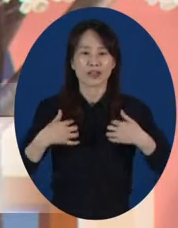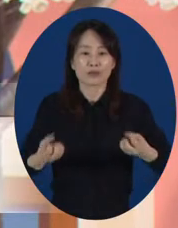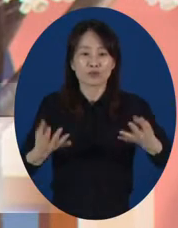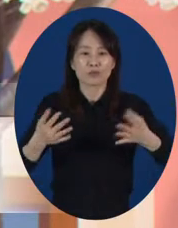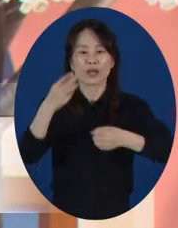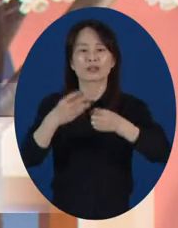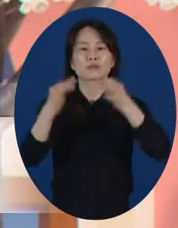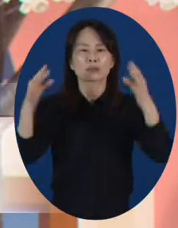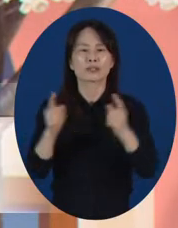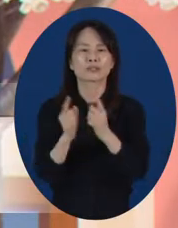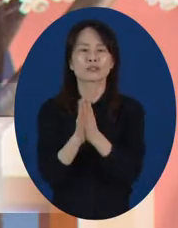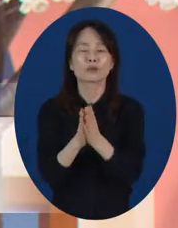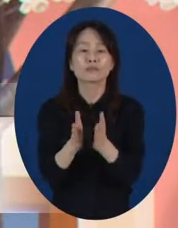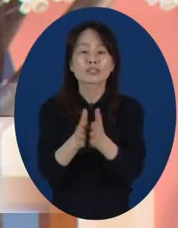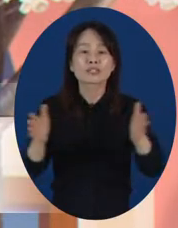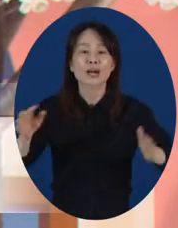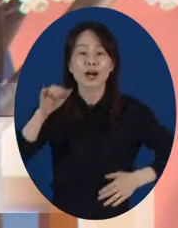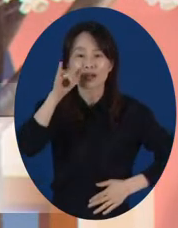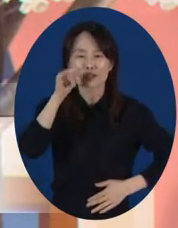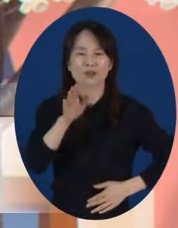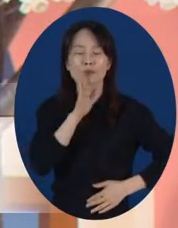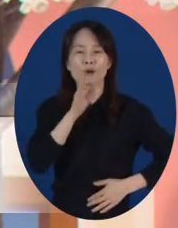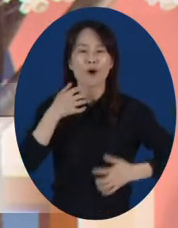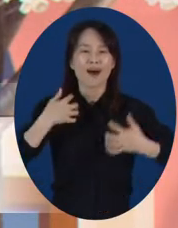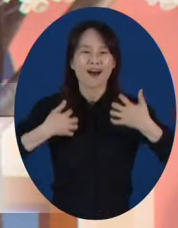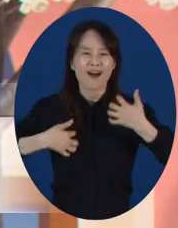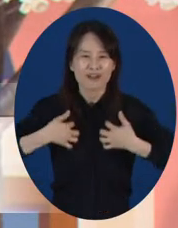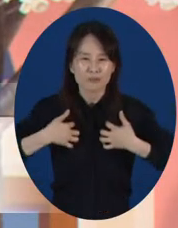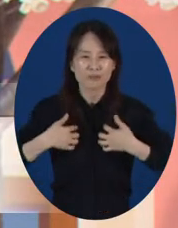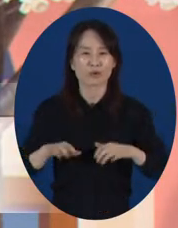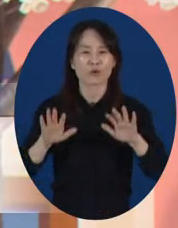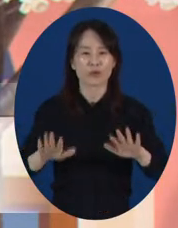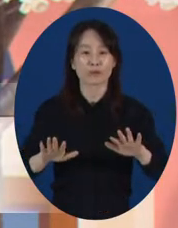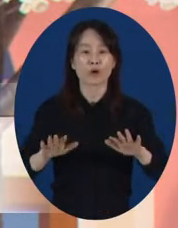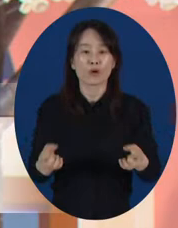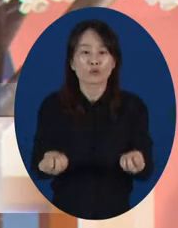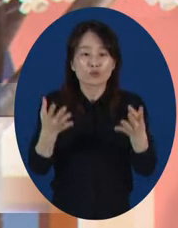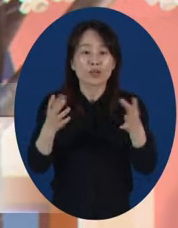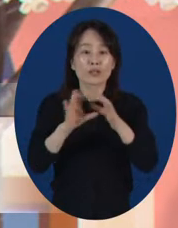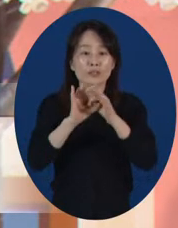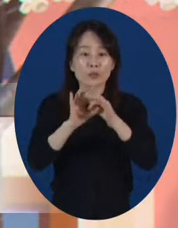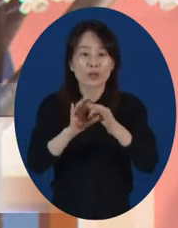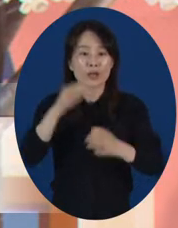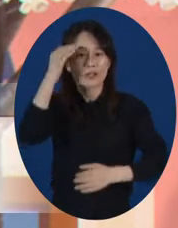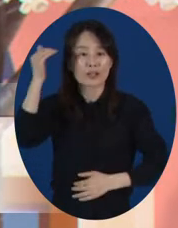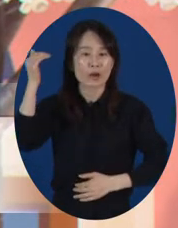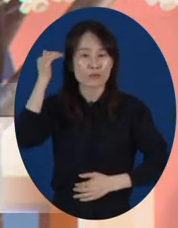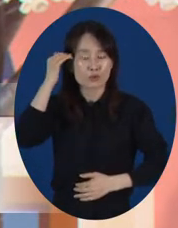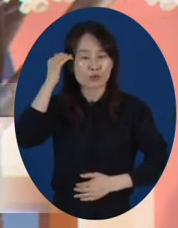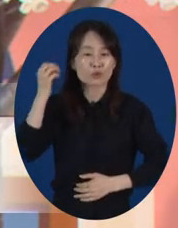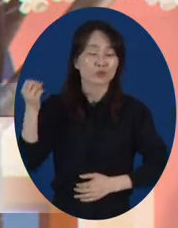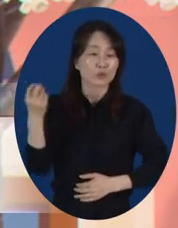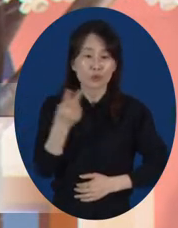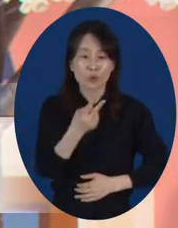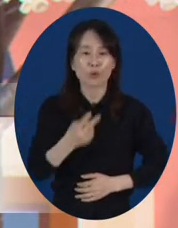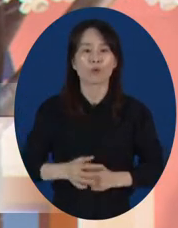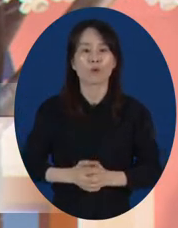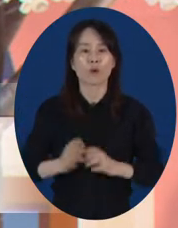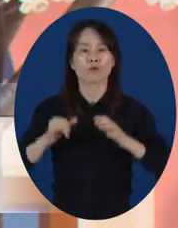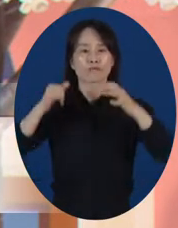3년 만에 오프라인으로 개최하게 돼서 정말 기쁘고요. 이번 플레이 엑스포를 통해서 대한민국 또